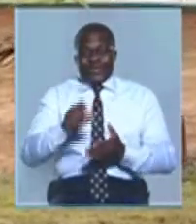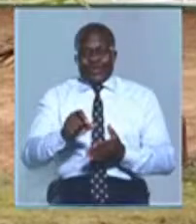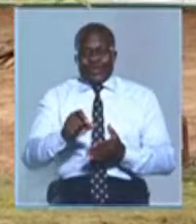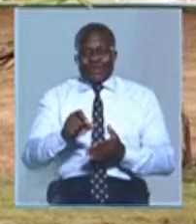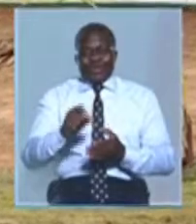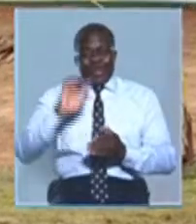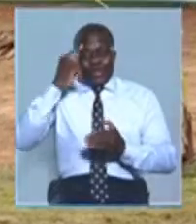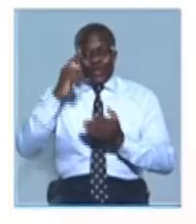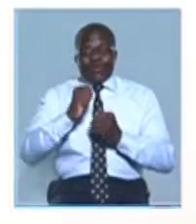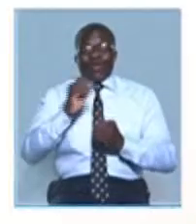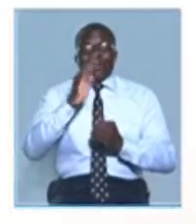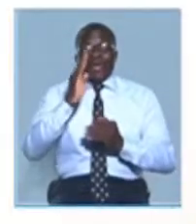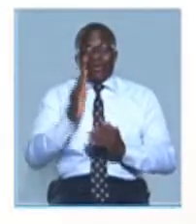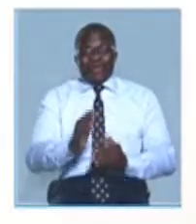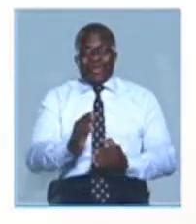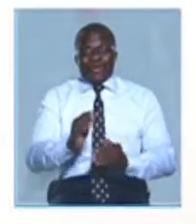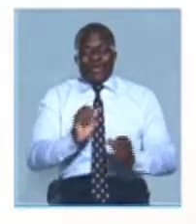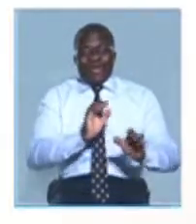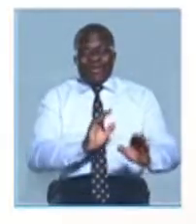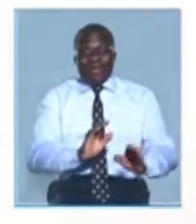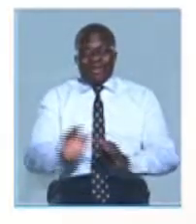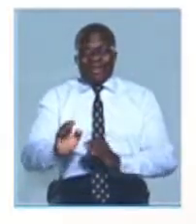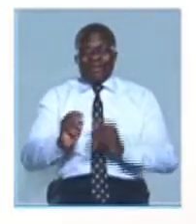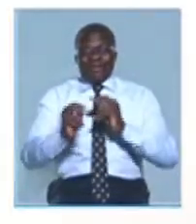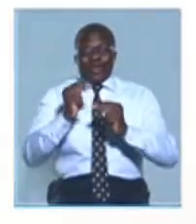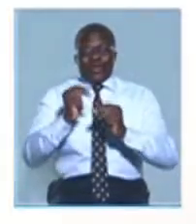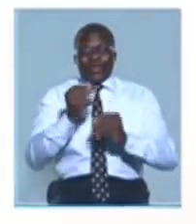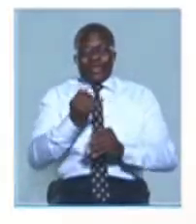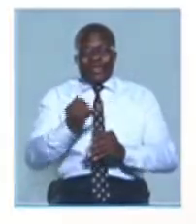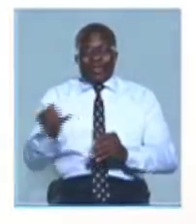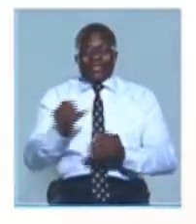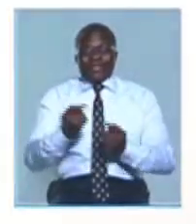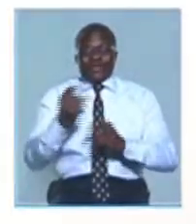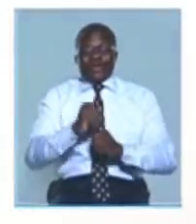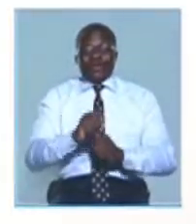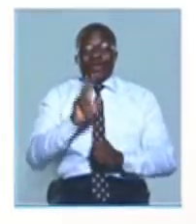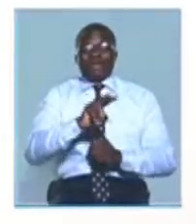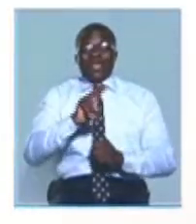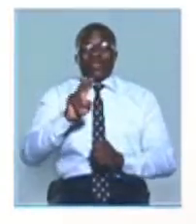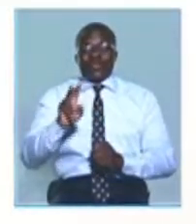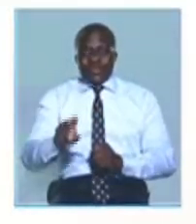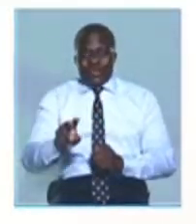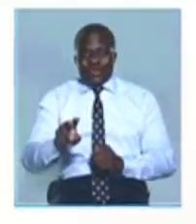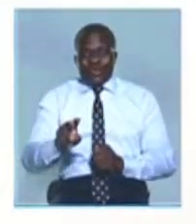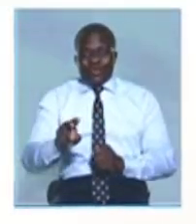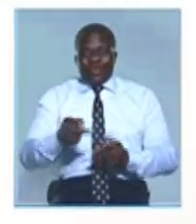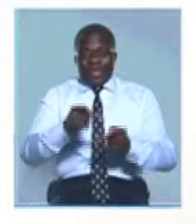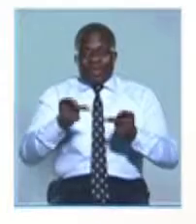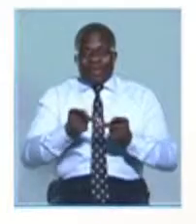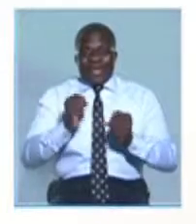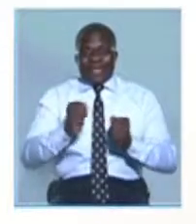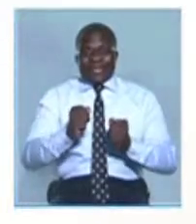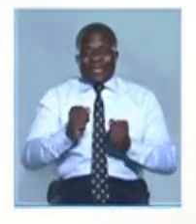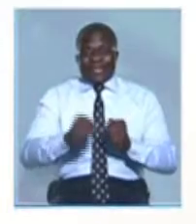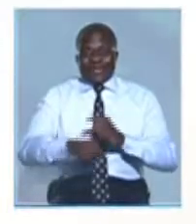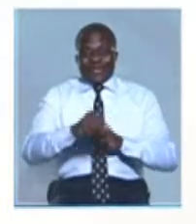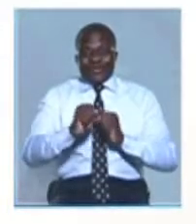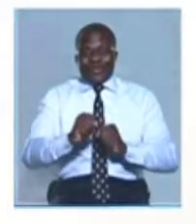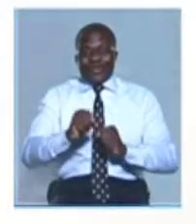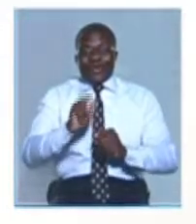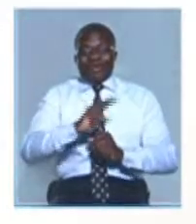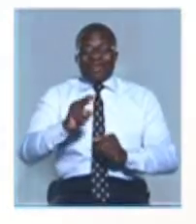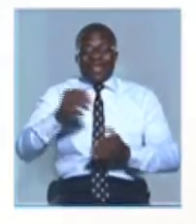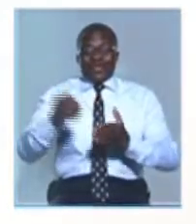le gouvernement béninois est en train de faire au niveau de l'infrastructure. Aujourd'hui, 22 stades, 22